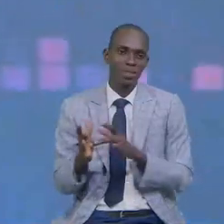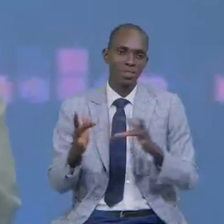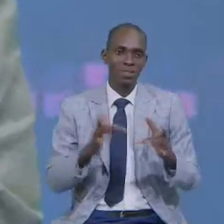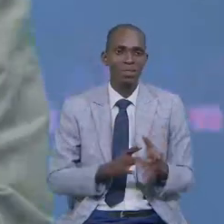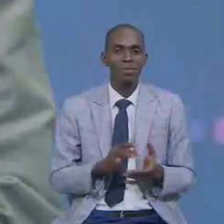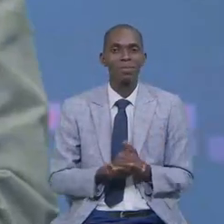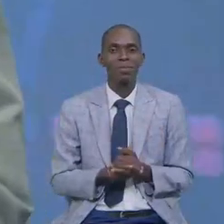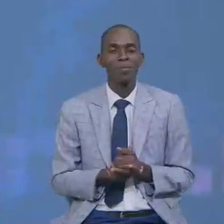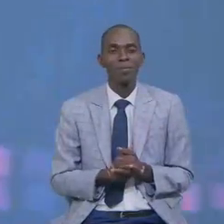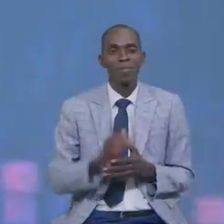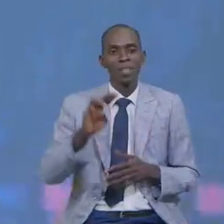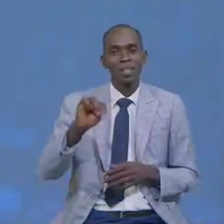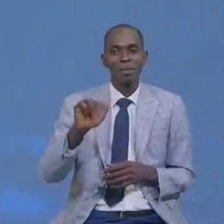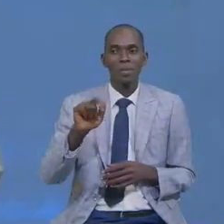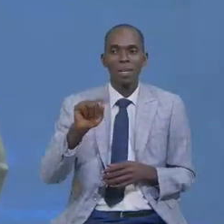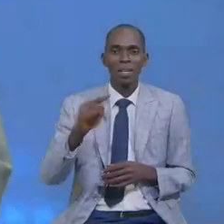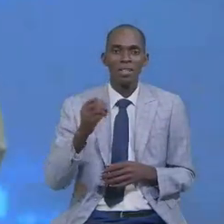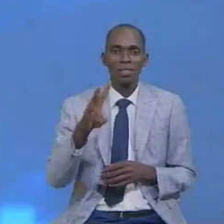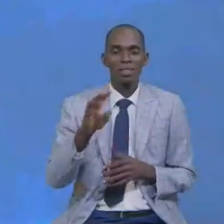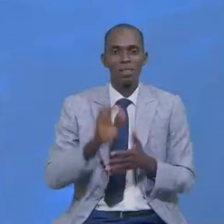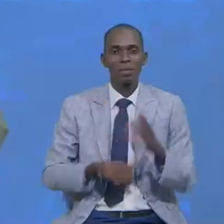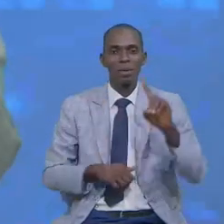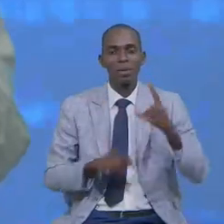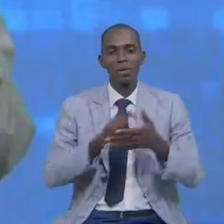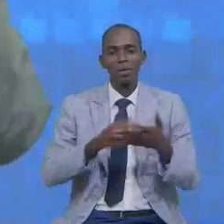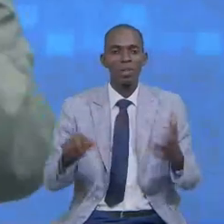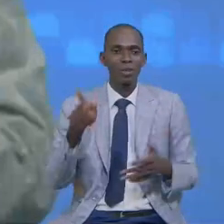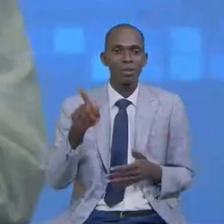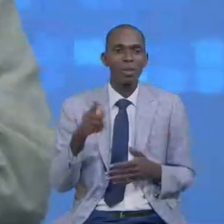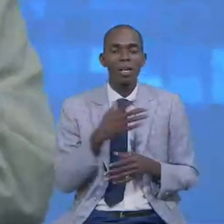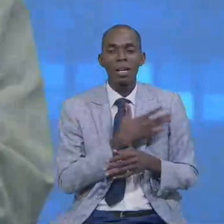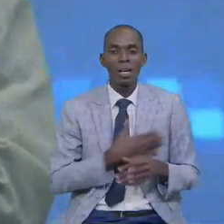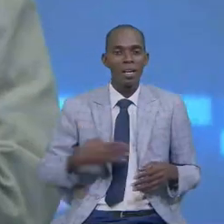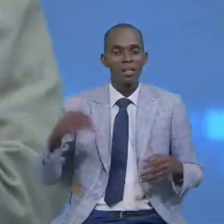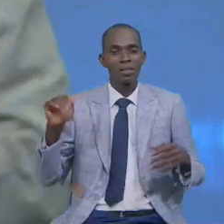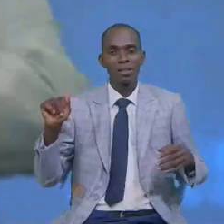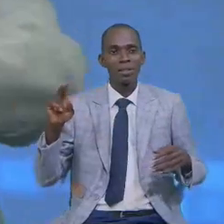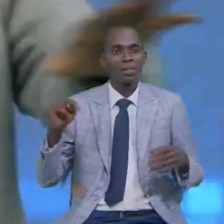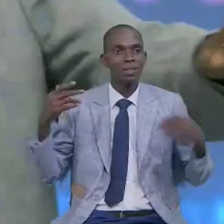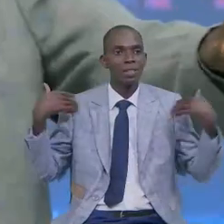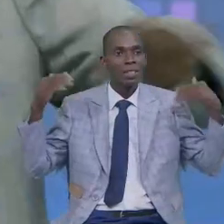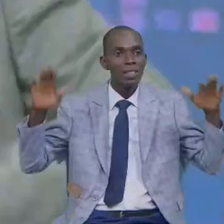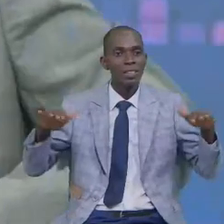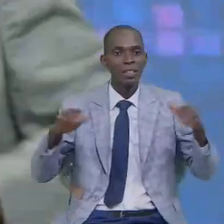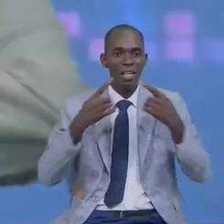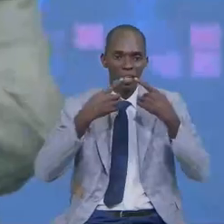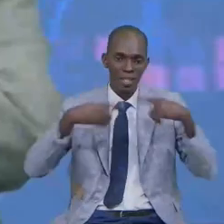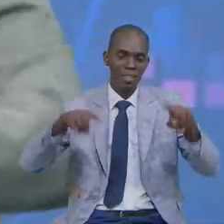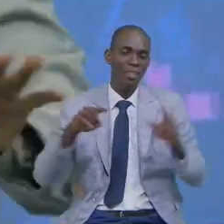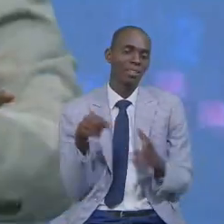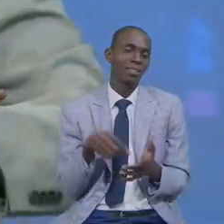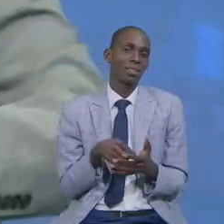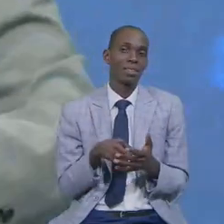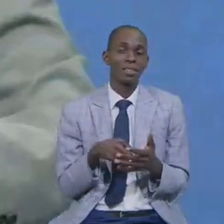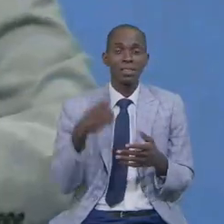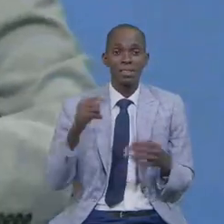Matthieu chapitre 1, verset 21. Un ange l'a déclaré. Et il a déclaré